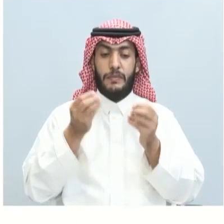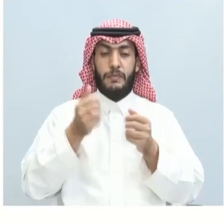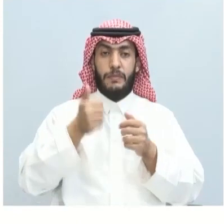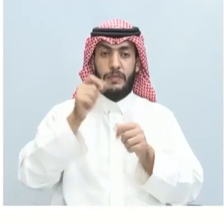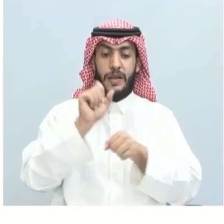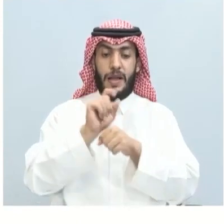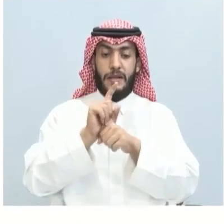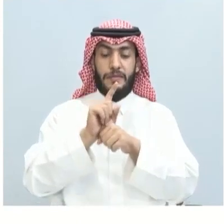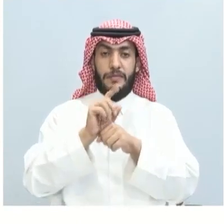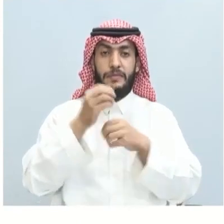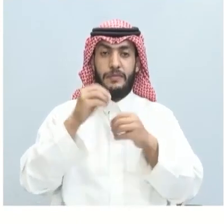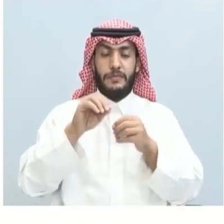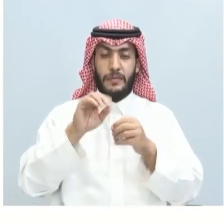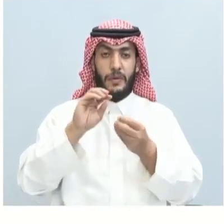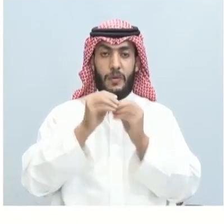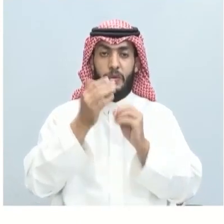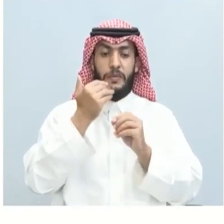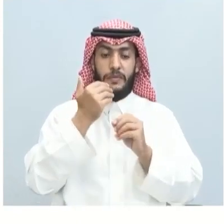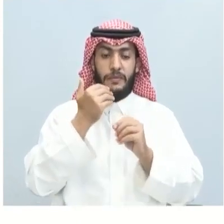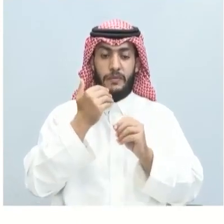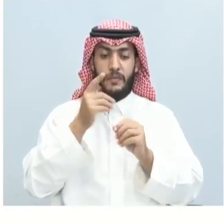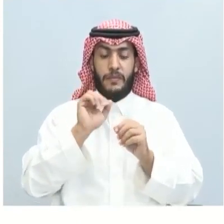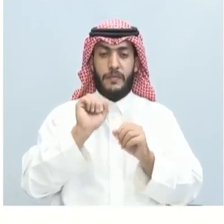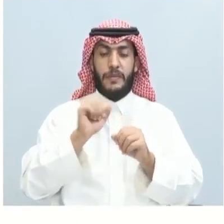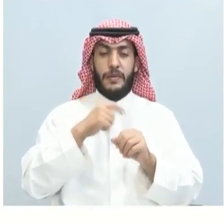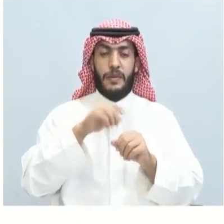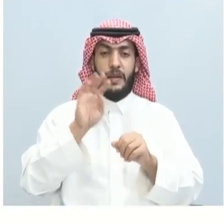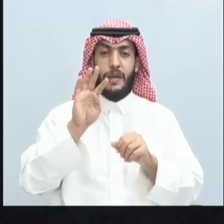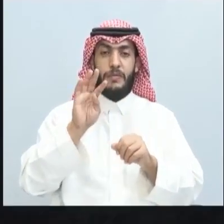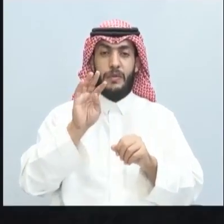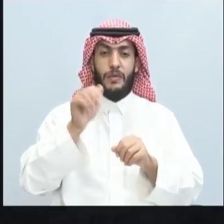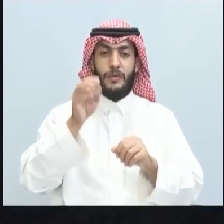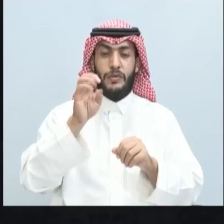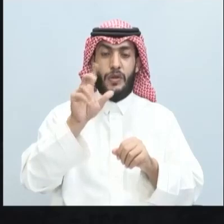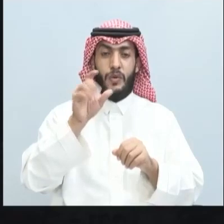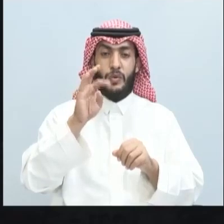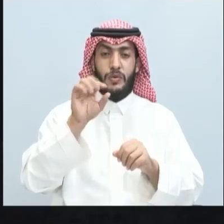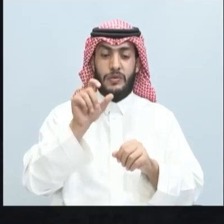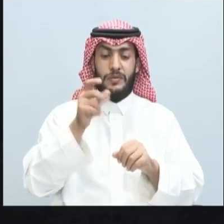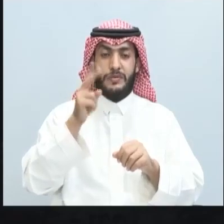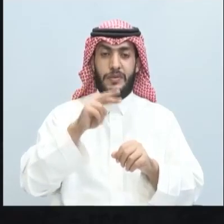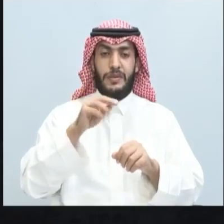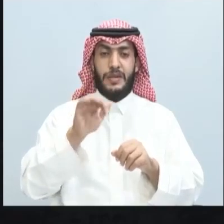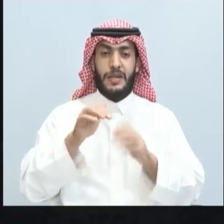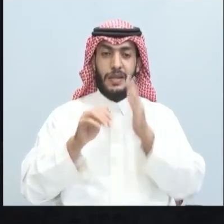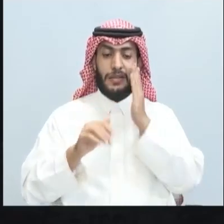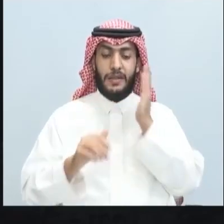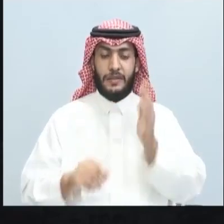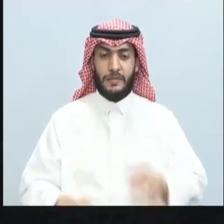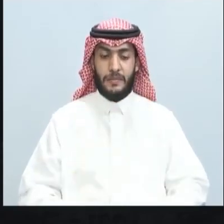من المزيد من الغاز الذي لا لون له وهو رابع اكسيد ثنائي النيتروجين اذا سيعود الى